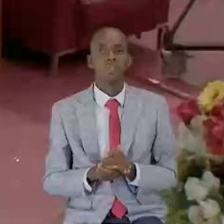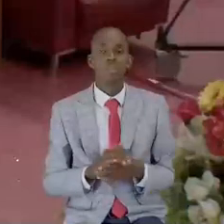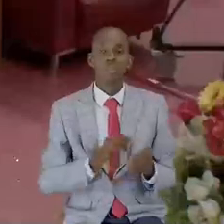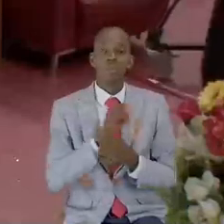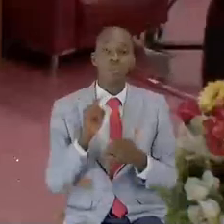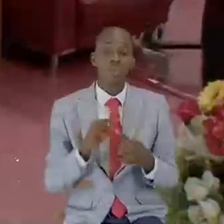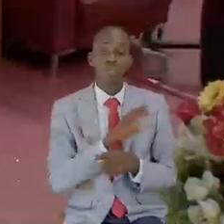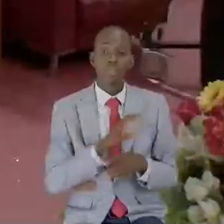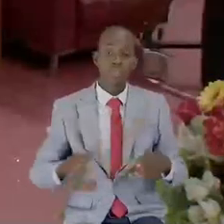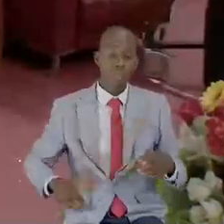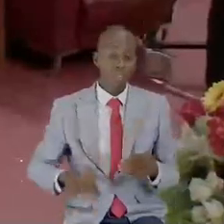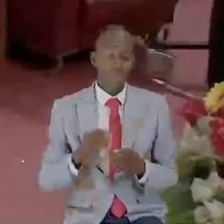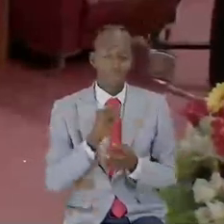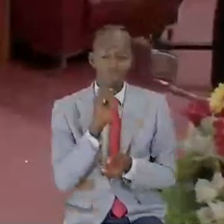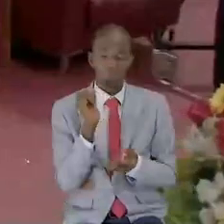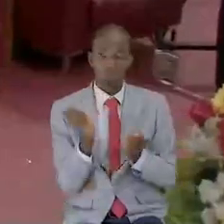Quand Christ transforme,